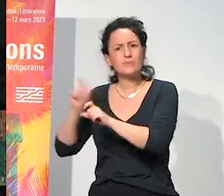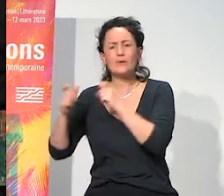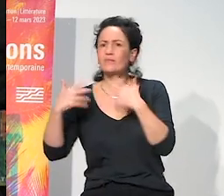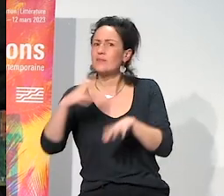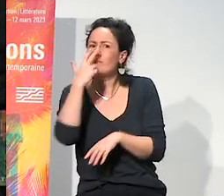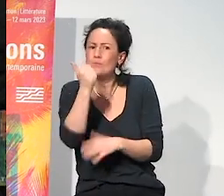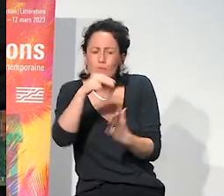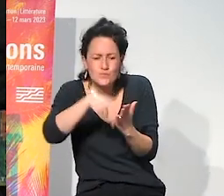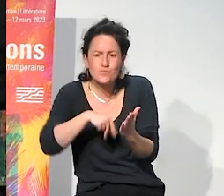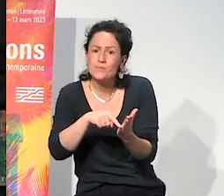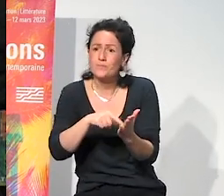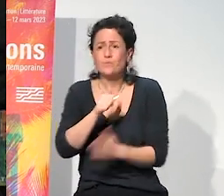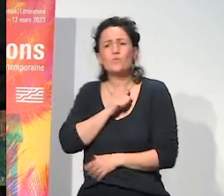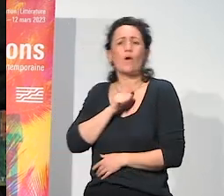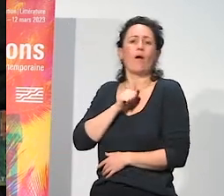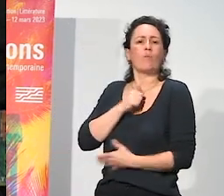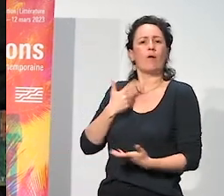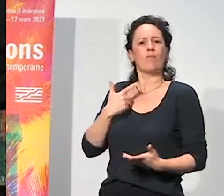suis pas voilà, une chercheuse.